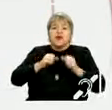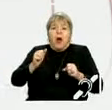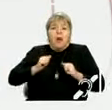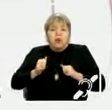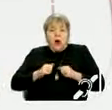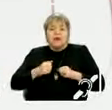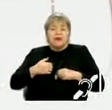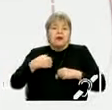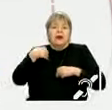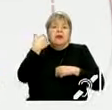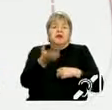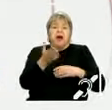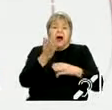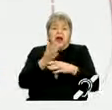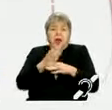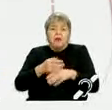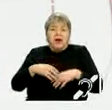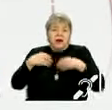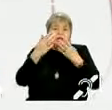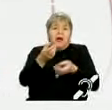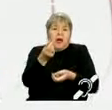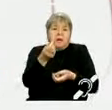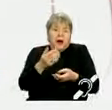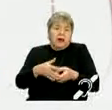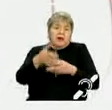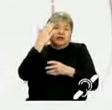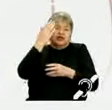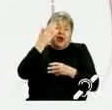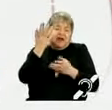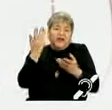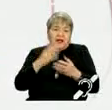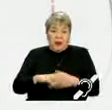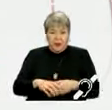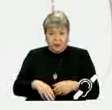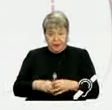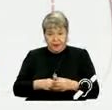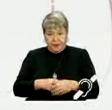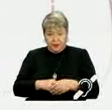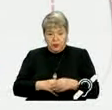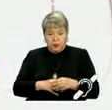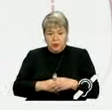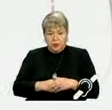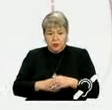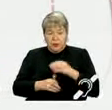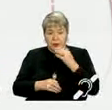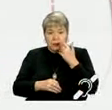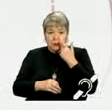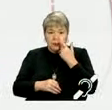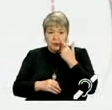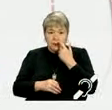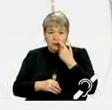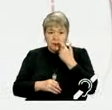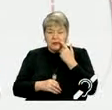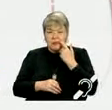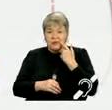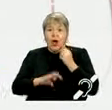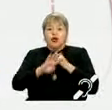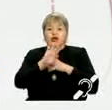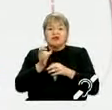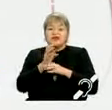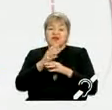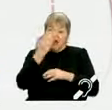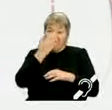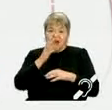Fără bon, fără mai bon. Ce cere ai, dai? De unde, cine îți dă bon pe lemne aici? Aici totul ți-a venit la negru.